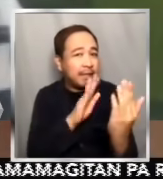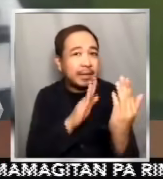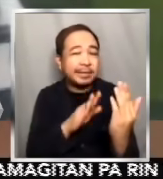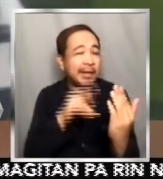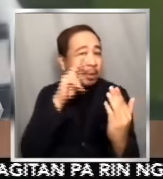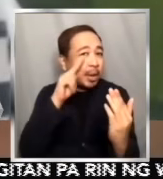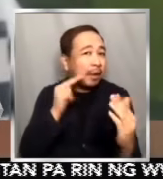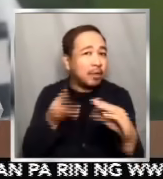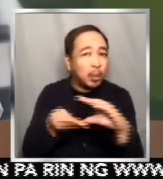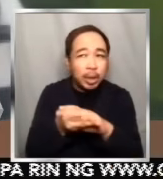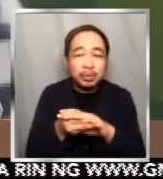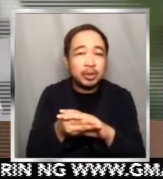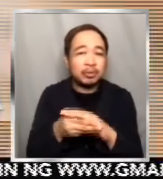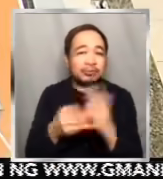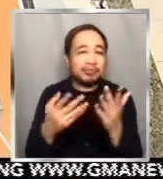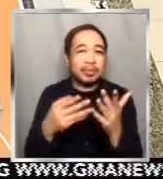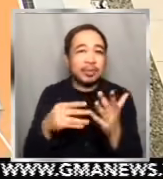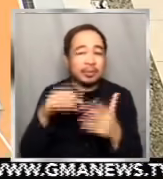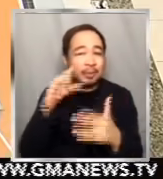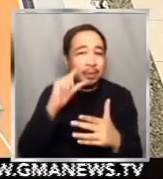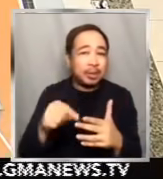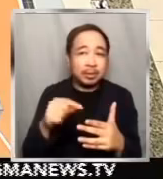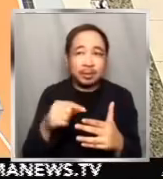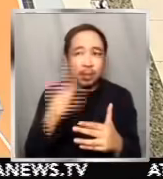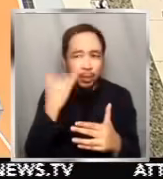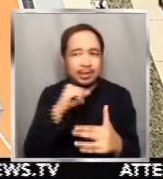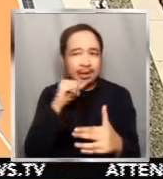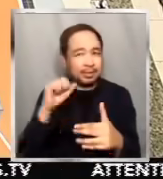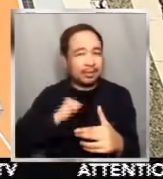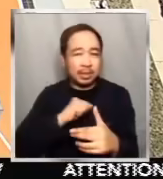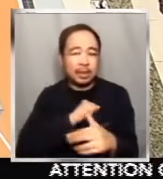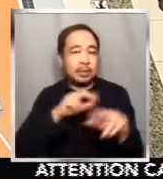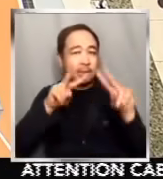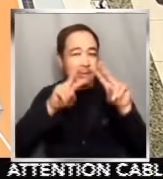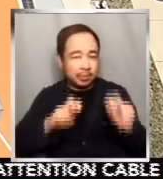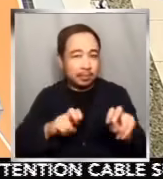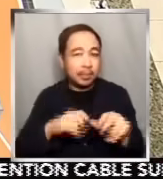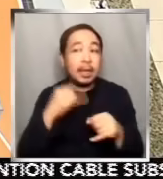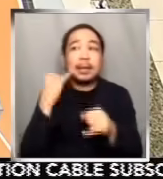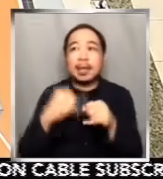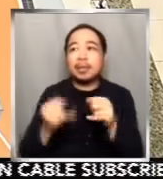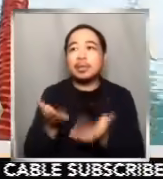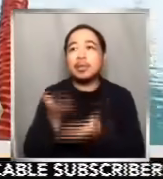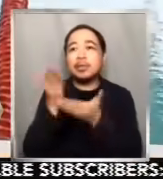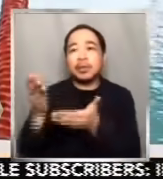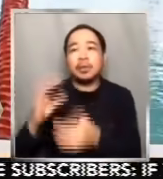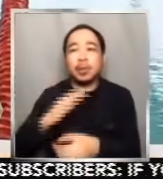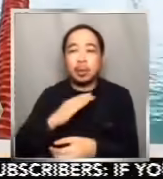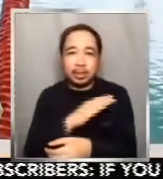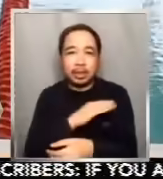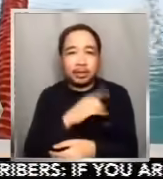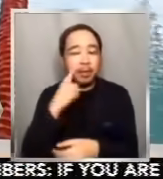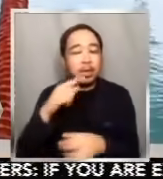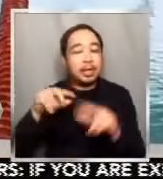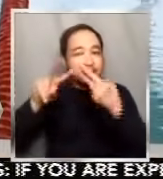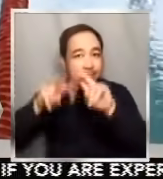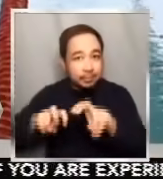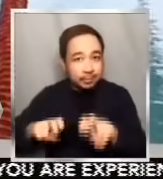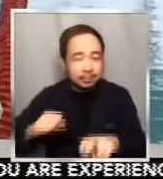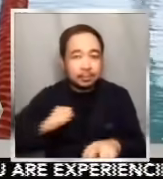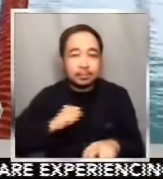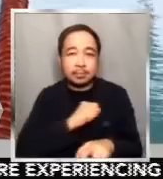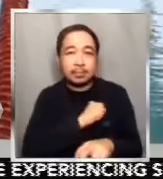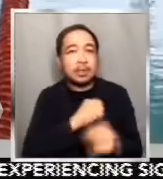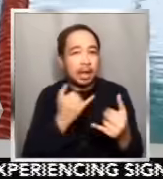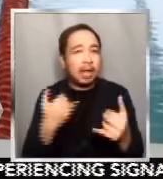the Senate could not consider? Sa huli, ni-refer sa komite ang issue para imbestigahan ng Senado. May nakabinbin ng mga reklamong